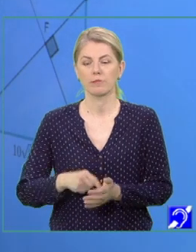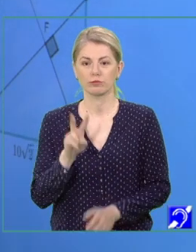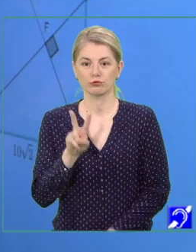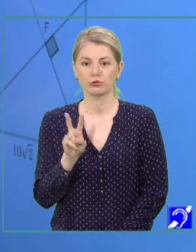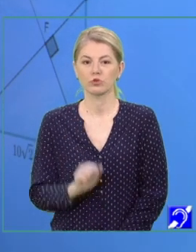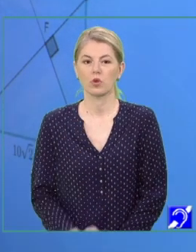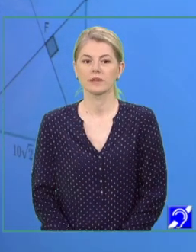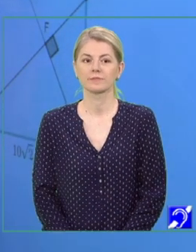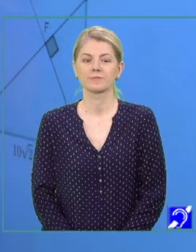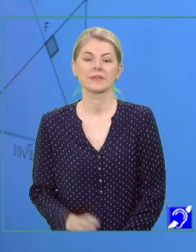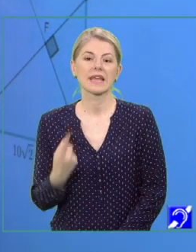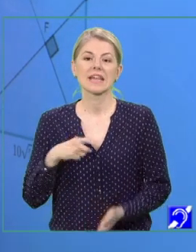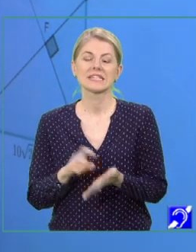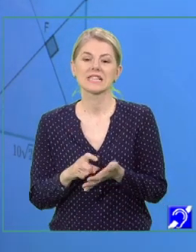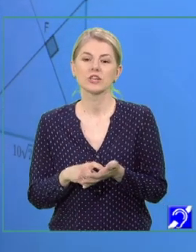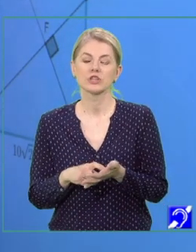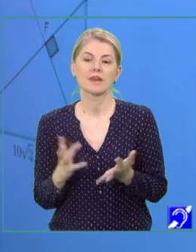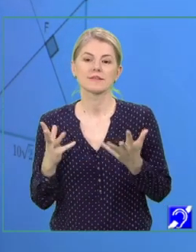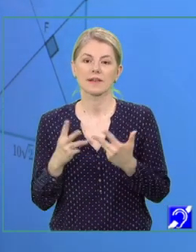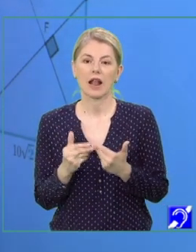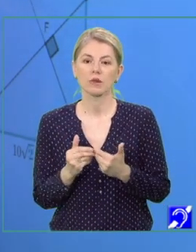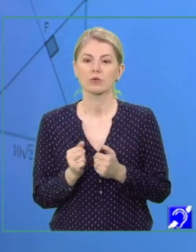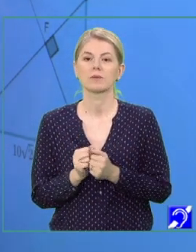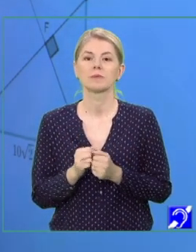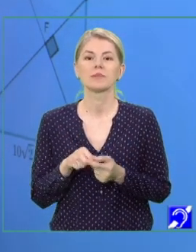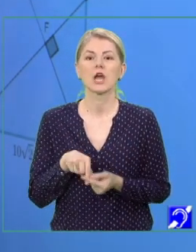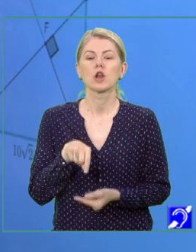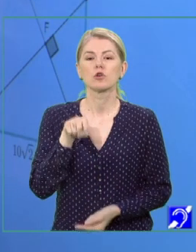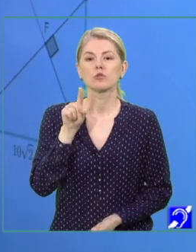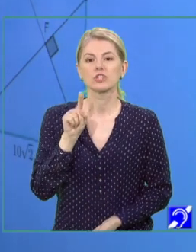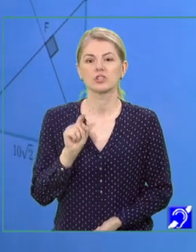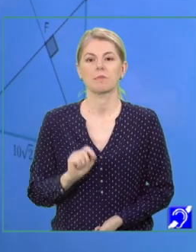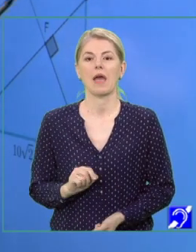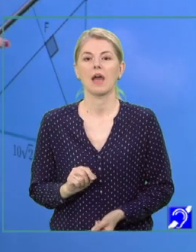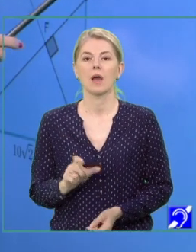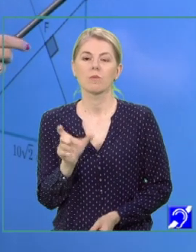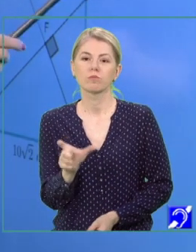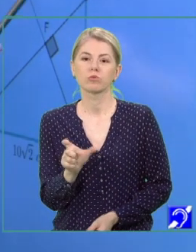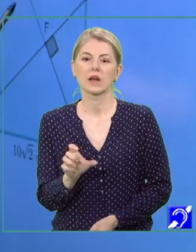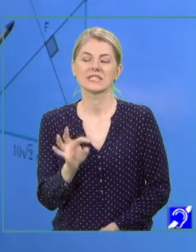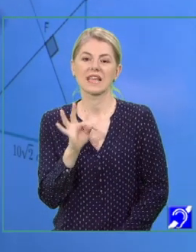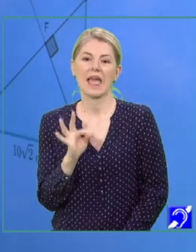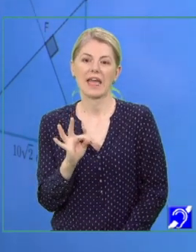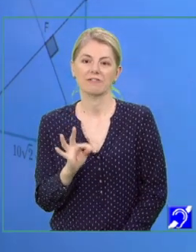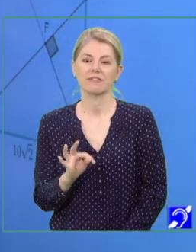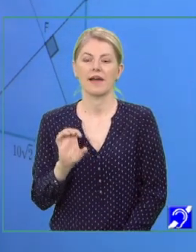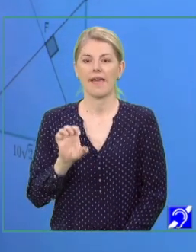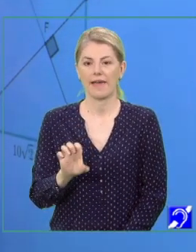2 se cere să calculăm lungimea segmentului